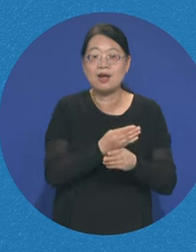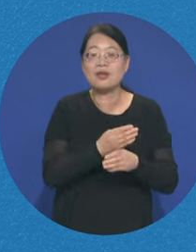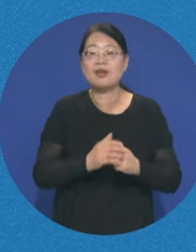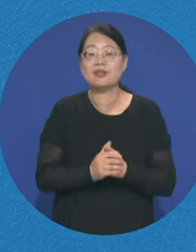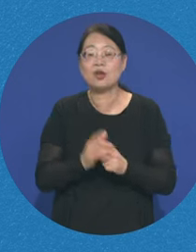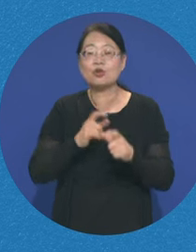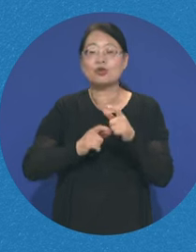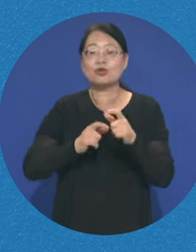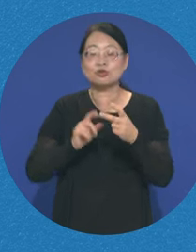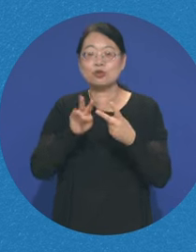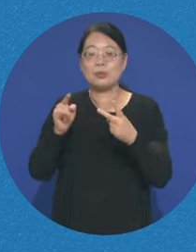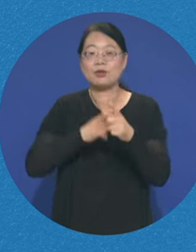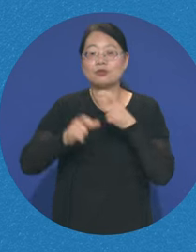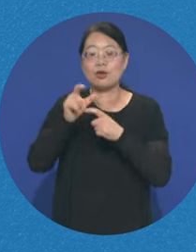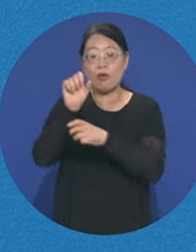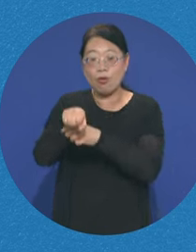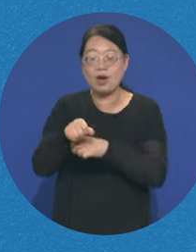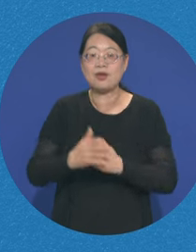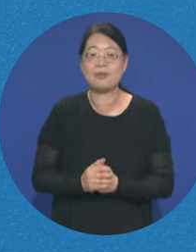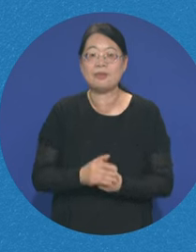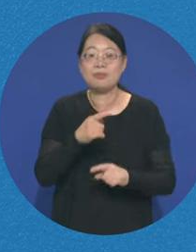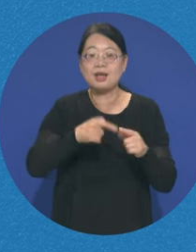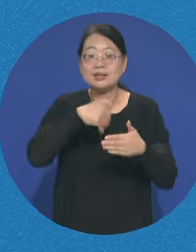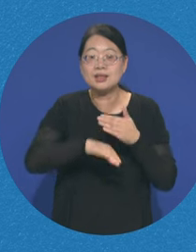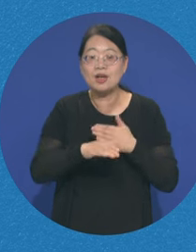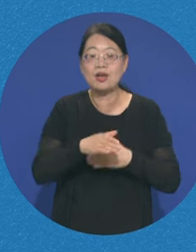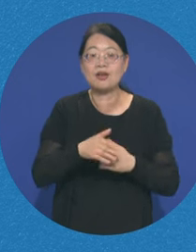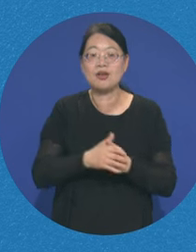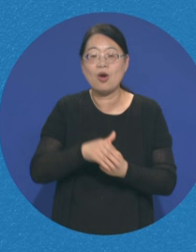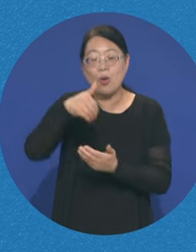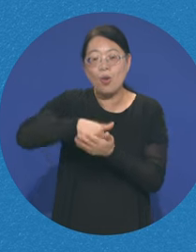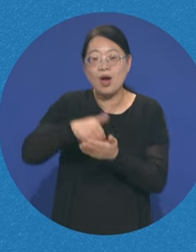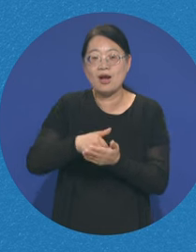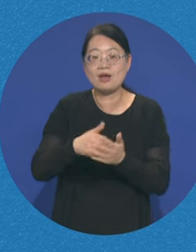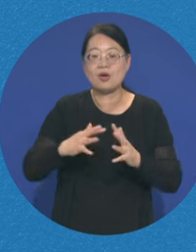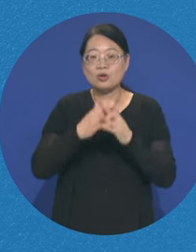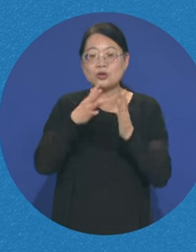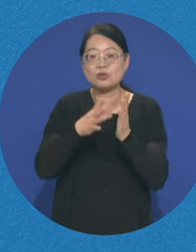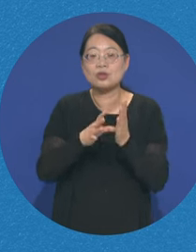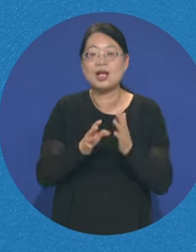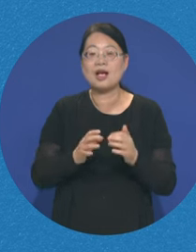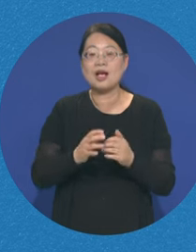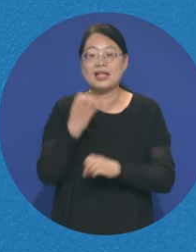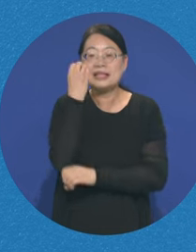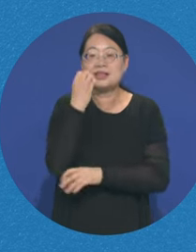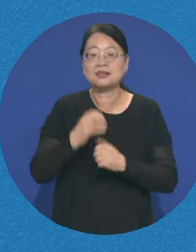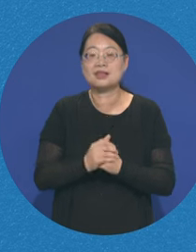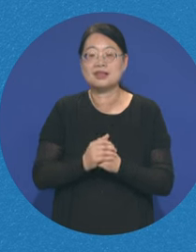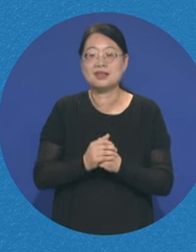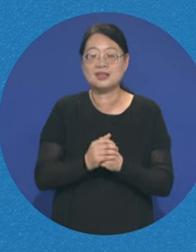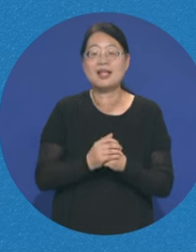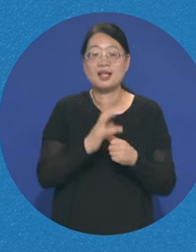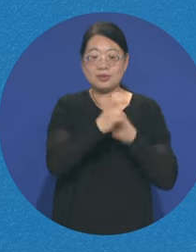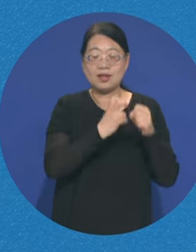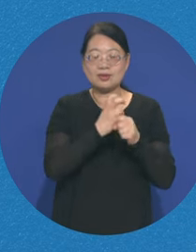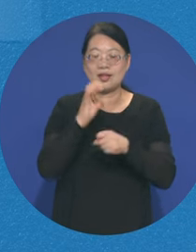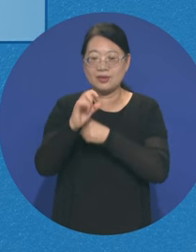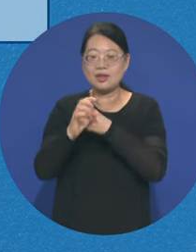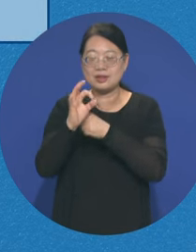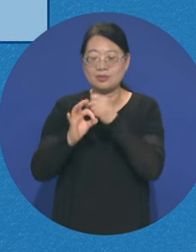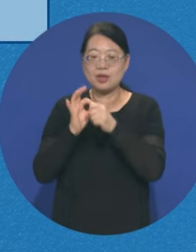배를 추가로 허용한다는 내용입니다 또 반지하 노후 분량 건축물 기준을 20년에서 10년으로 완화합니다